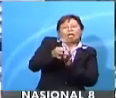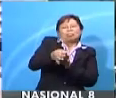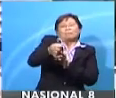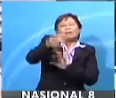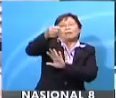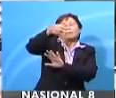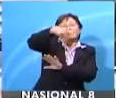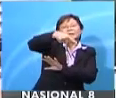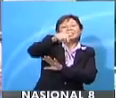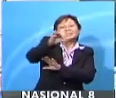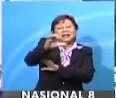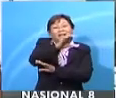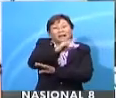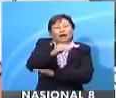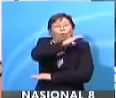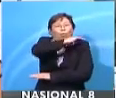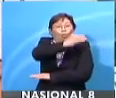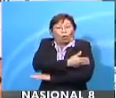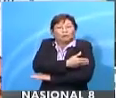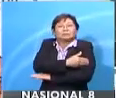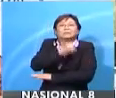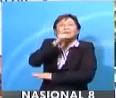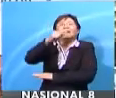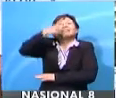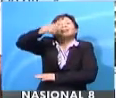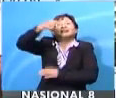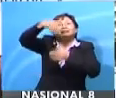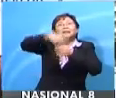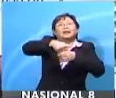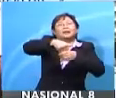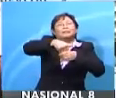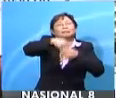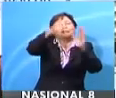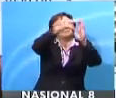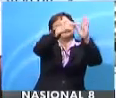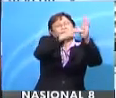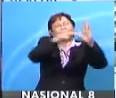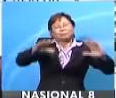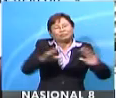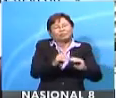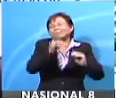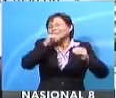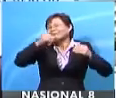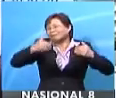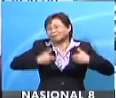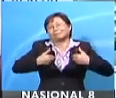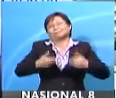mesyuarat PAC sedangkan kuasa itu tidak dinyatakan dalam mana-mana peraturan mesyuarat.